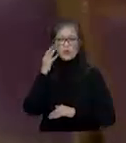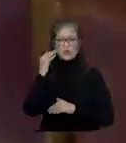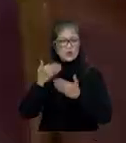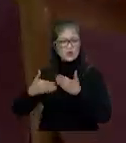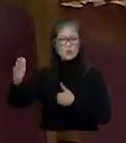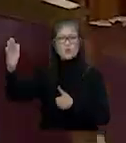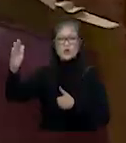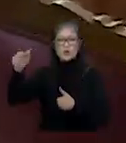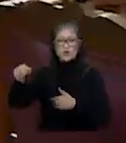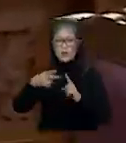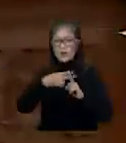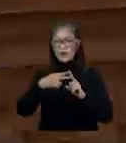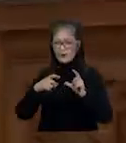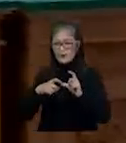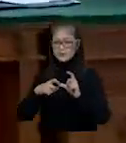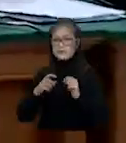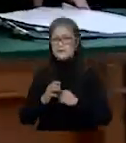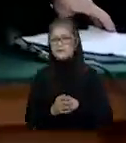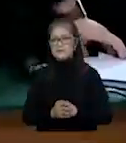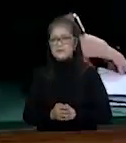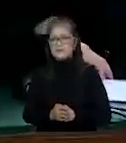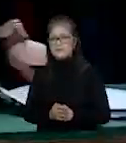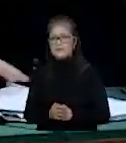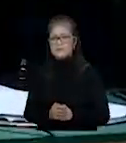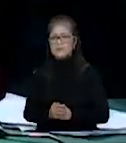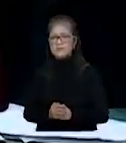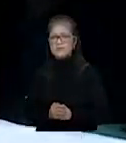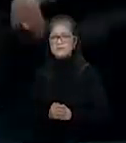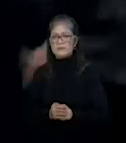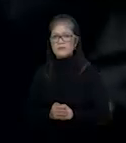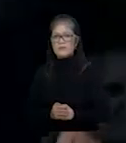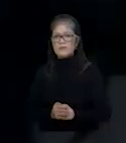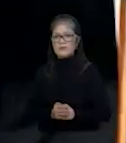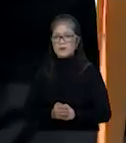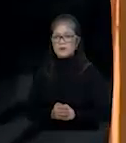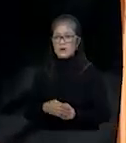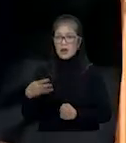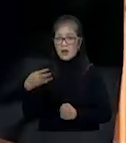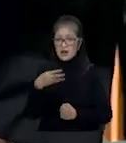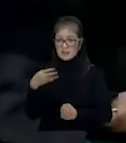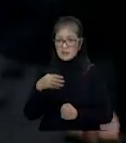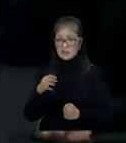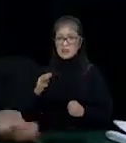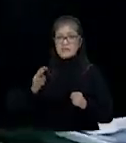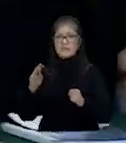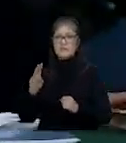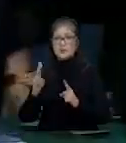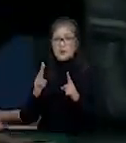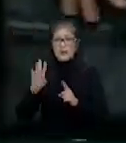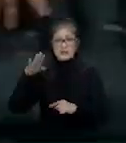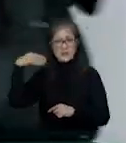terdakwa Verdi Sambo. Sementara terkait tuntutan Eliezer 12 tahun penjara, ayah almarhum Joshua tak